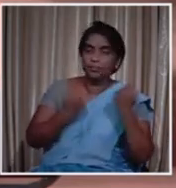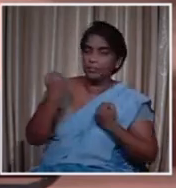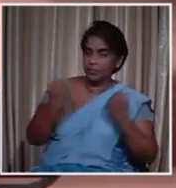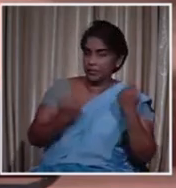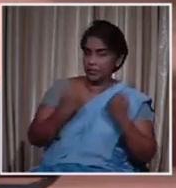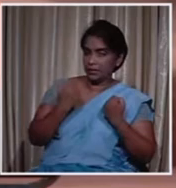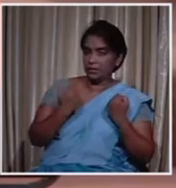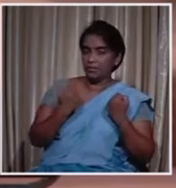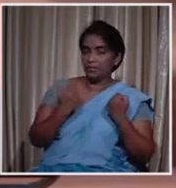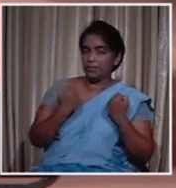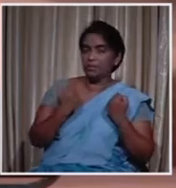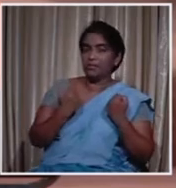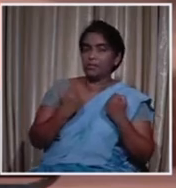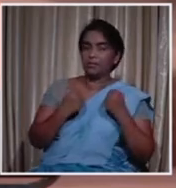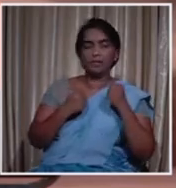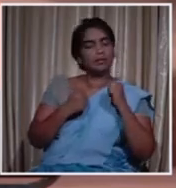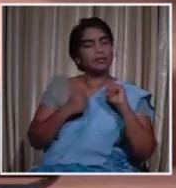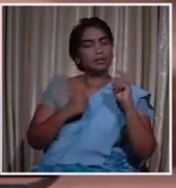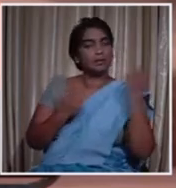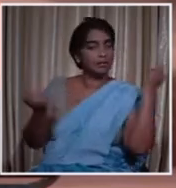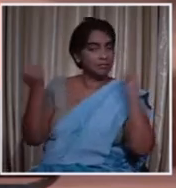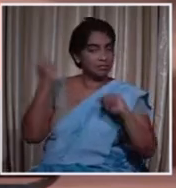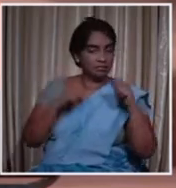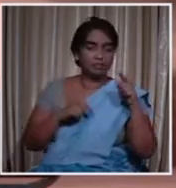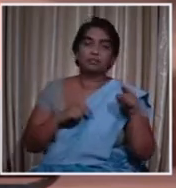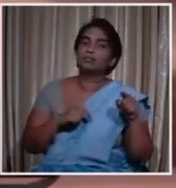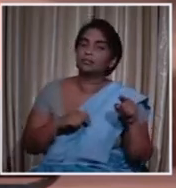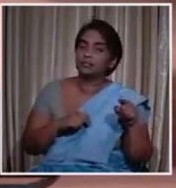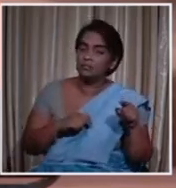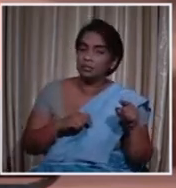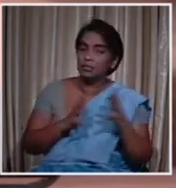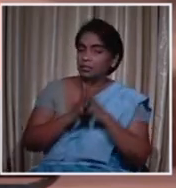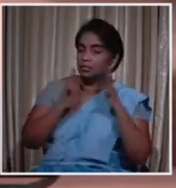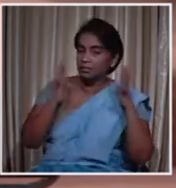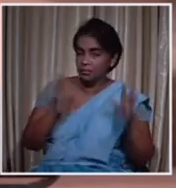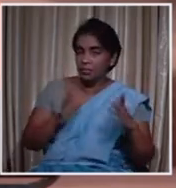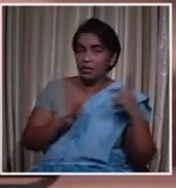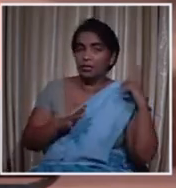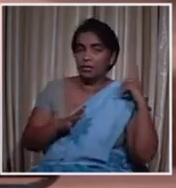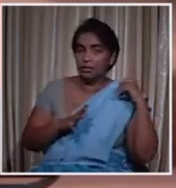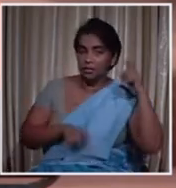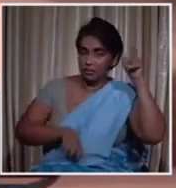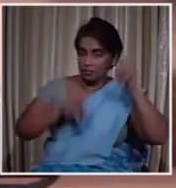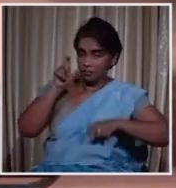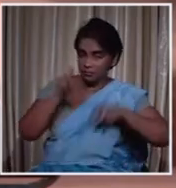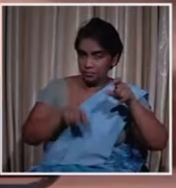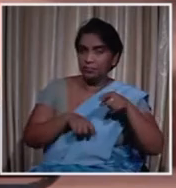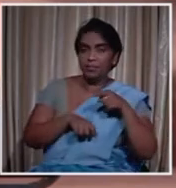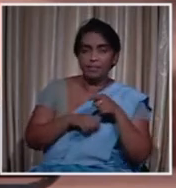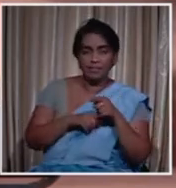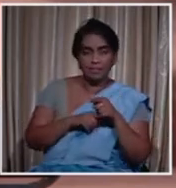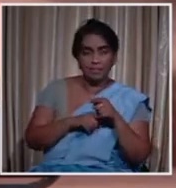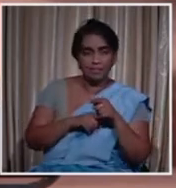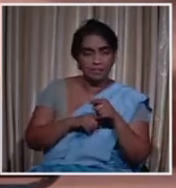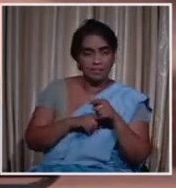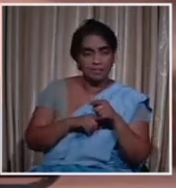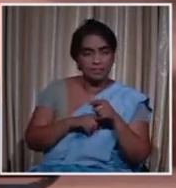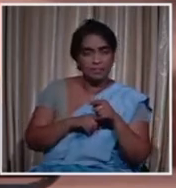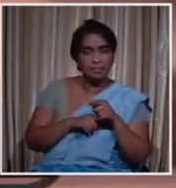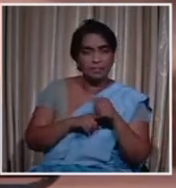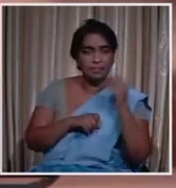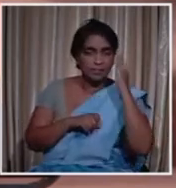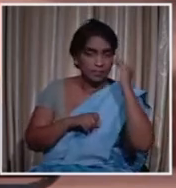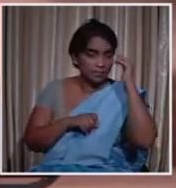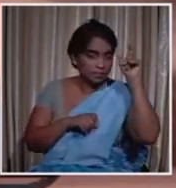கூறிய ஆயுதங்களோடும் அழைத்து வரப்பட்ட பெரும் எண்ணிக்கையிலான இராணுவத்தினர் எரிபொருளுக்கான வரிசையிலே காத்திருந்த பெண்கள்,